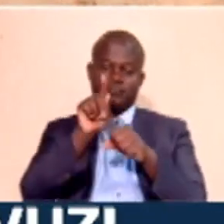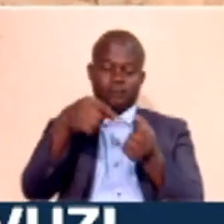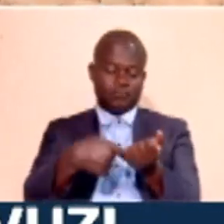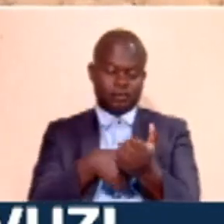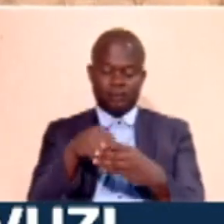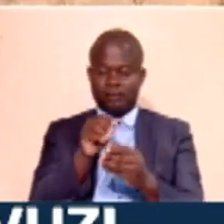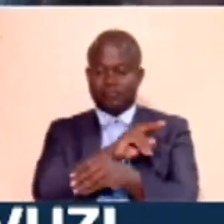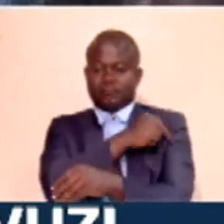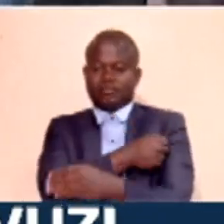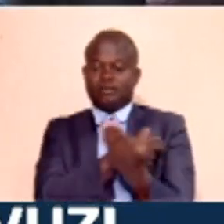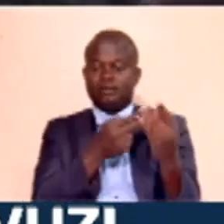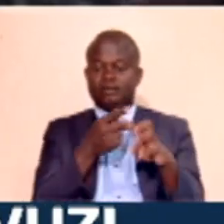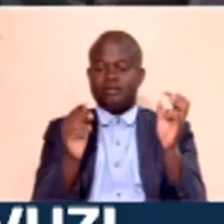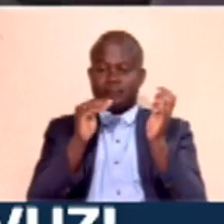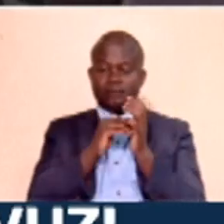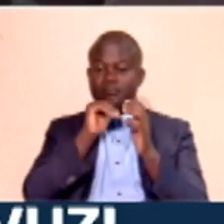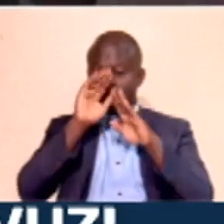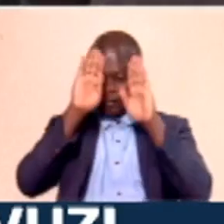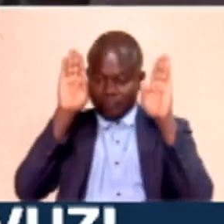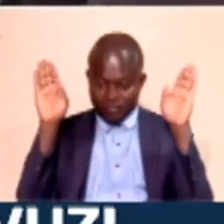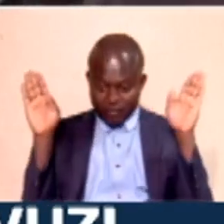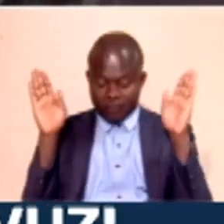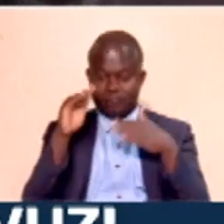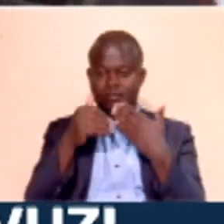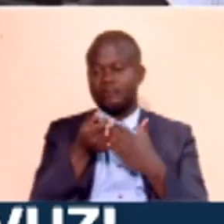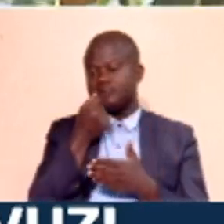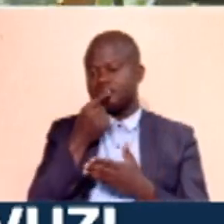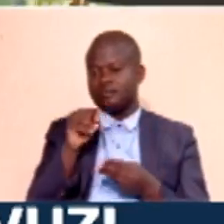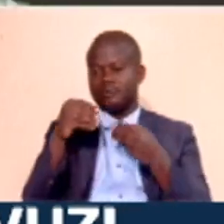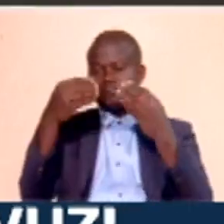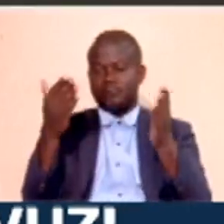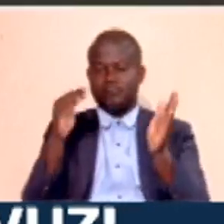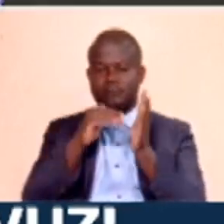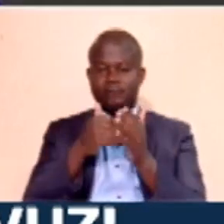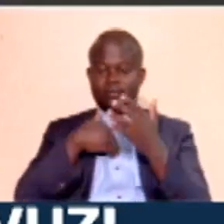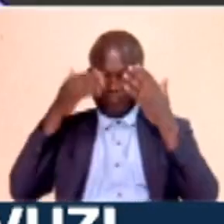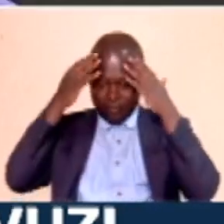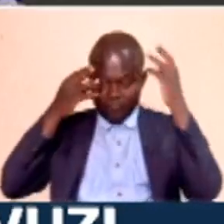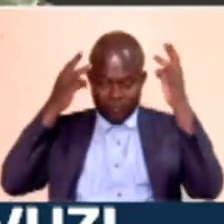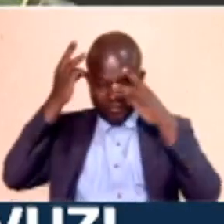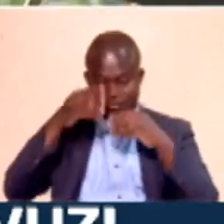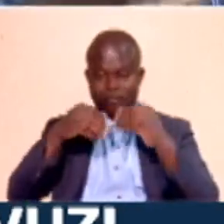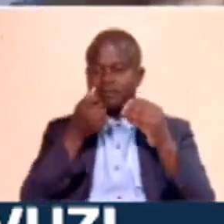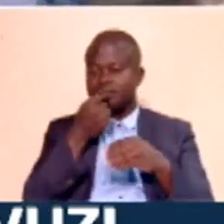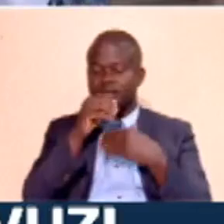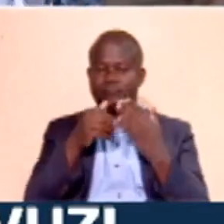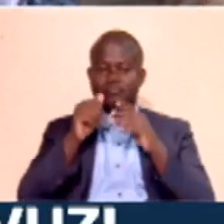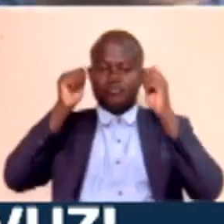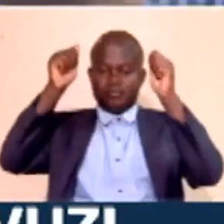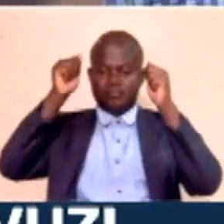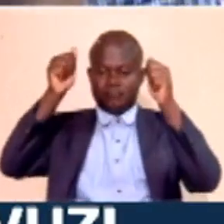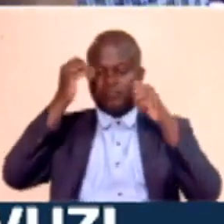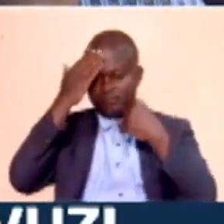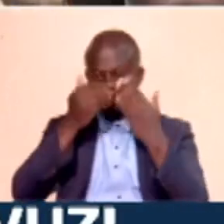muri ayo mavuriro. Nyamara ntibaba basobanukiwe n'ubwoko bw'imiti bahabwa, ndetse bakagira impungenge z'ababaha iyo miti bamamaza, kuko benshi